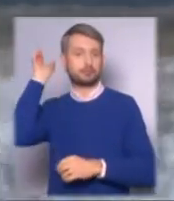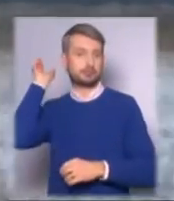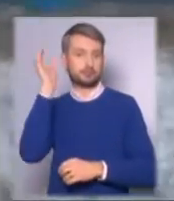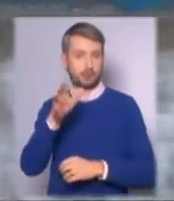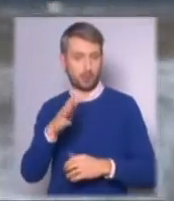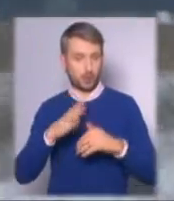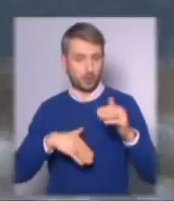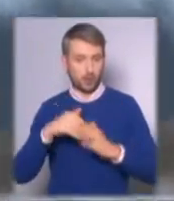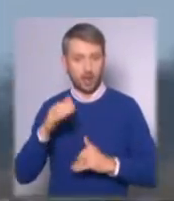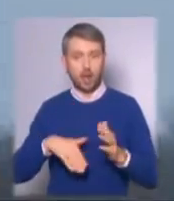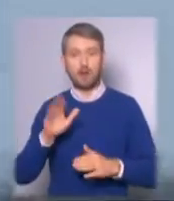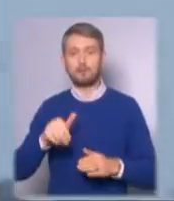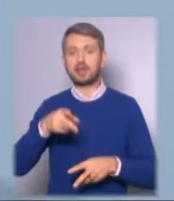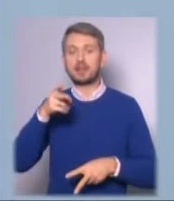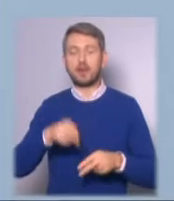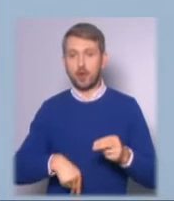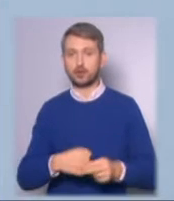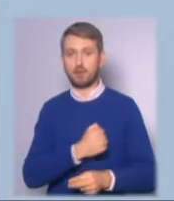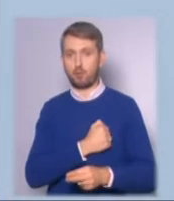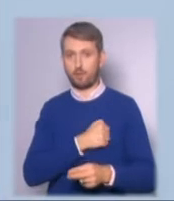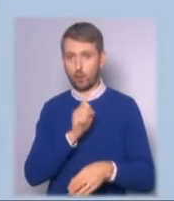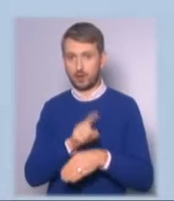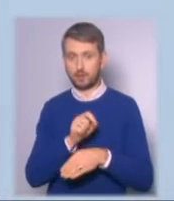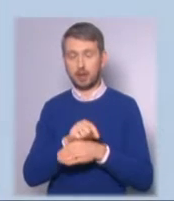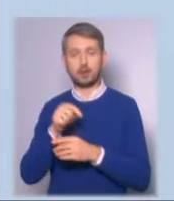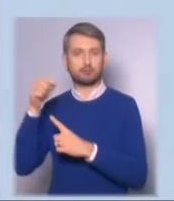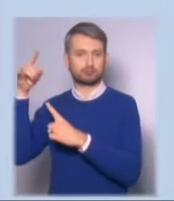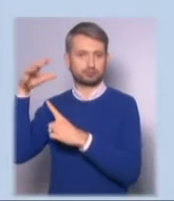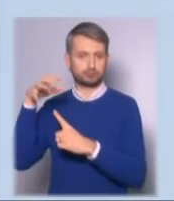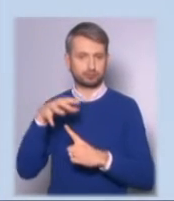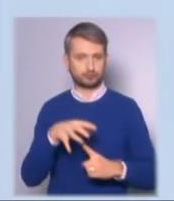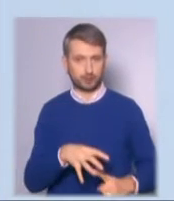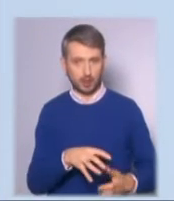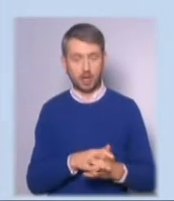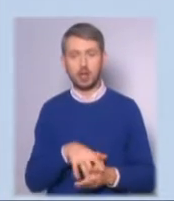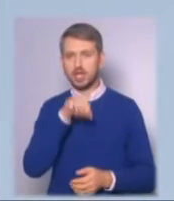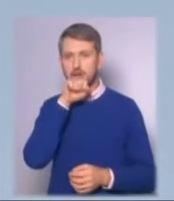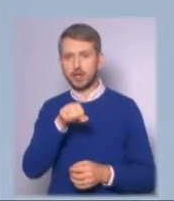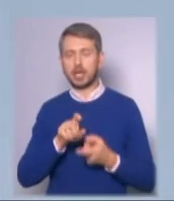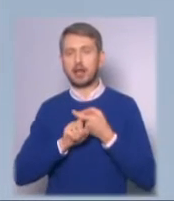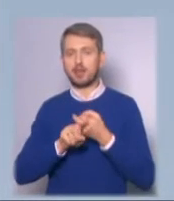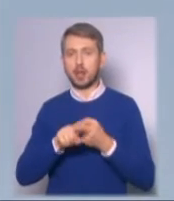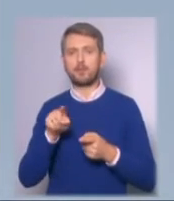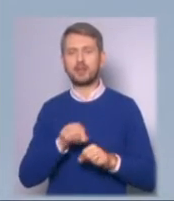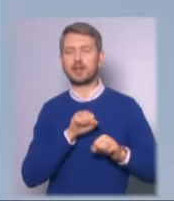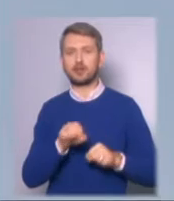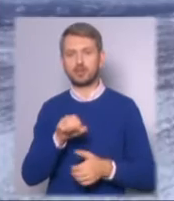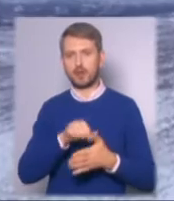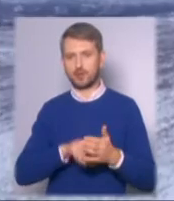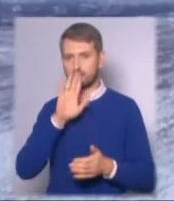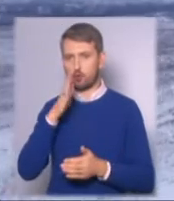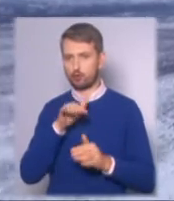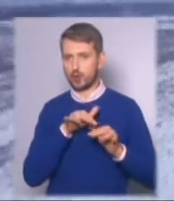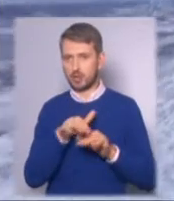завершення бойового завдання опускається на парашуті. Завдяки встановленим каналам незалежного зв'язку літальний апарат захищений від ворожої атаки. Аби